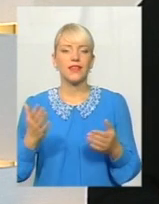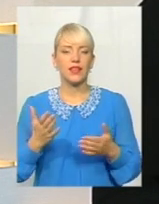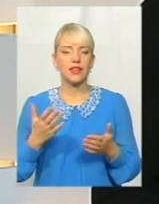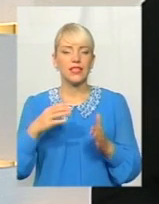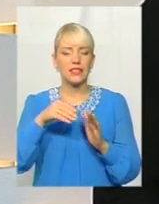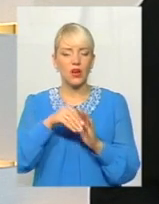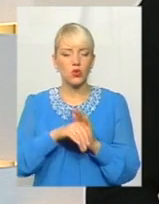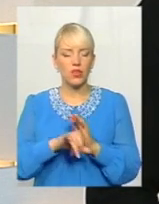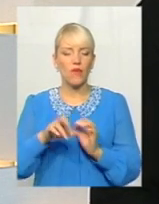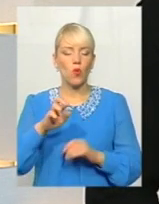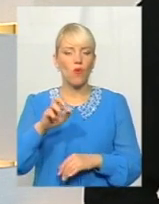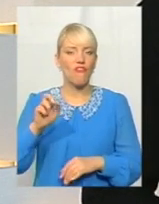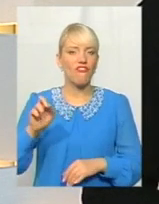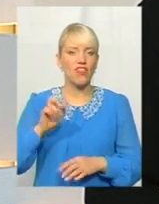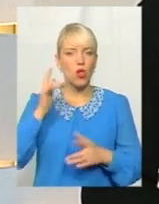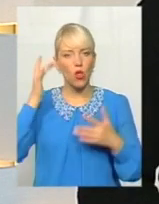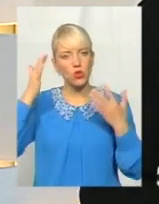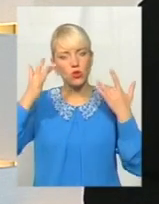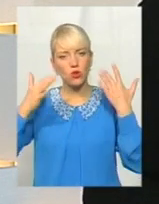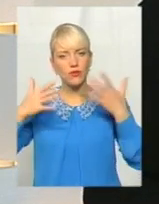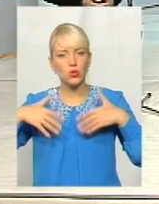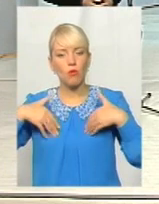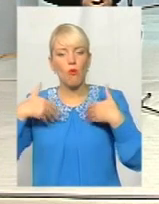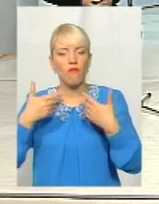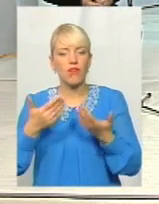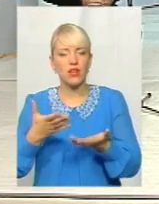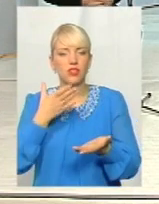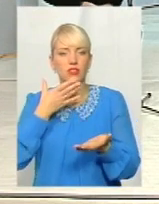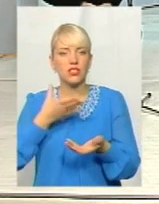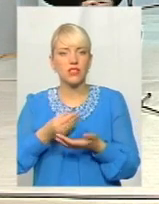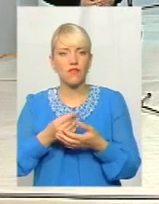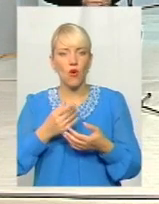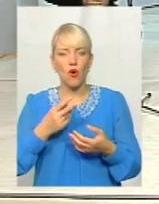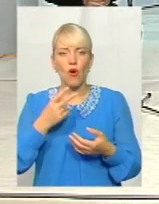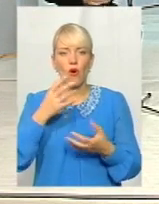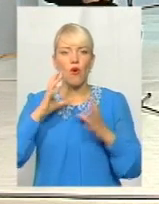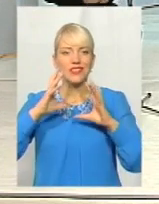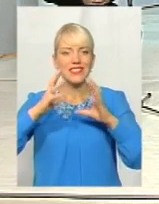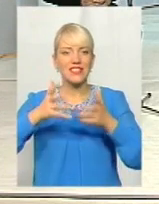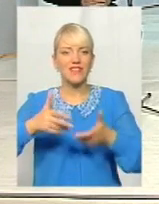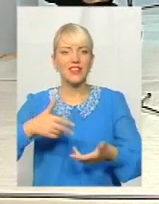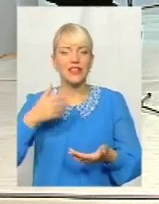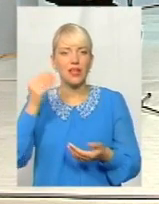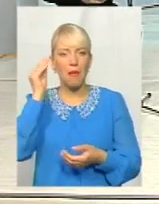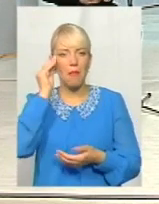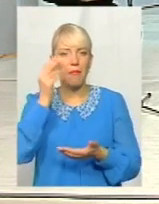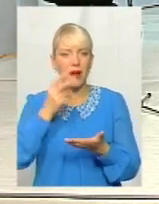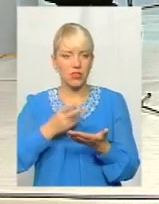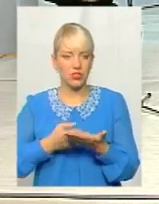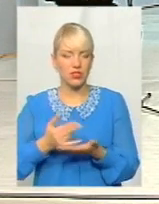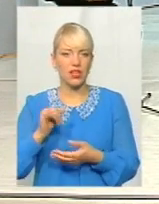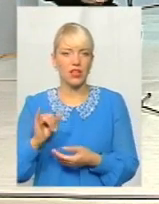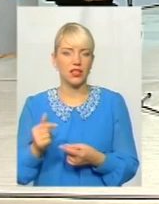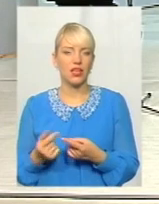такі філософському вираженні свого світобачення і його так,